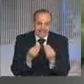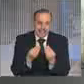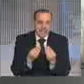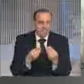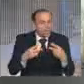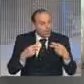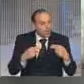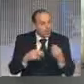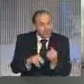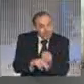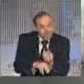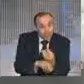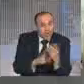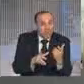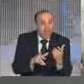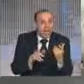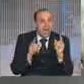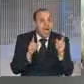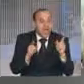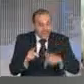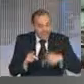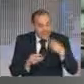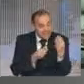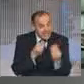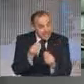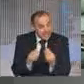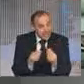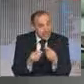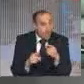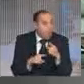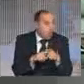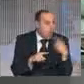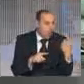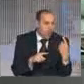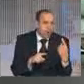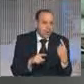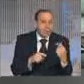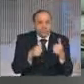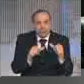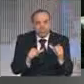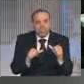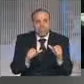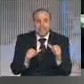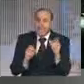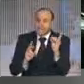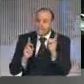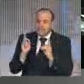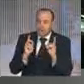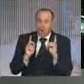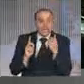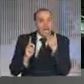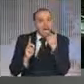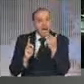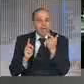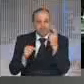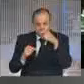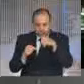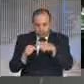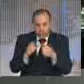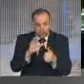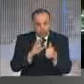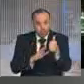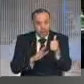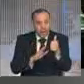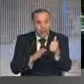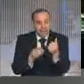وتوعيه الفاعلين المباشرين في الحياه السياسيه والعامه وارساء مناخ ديمقراطي من شانه ان يسهم في انجاح